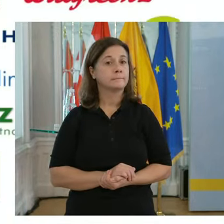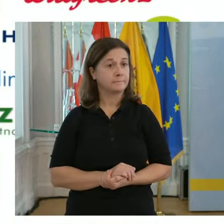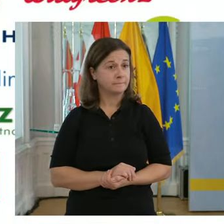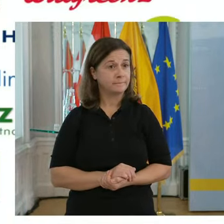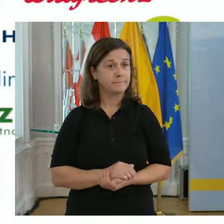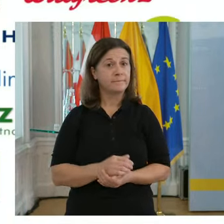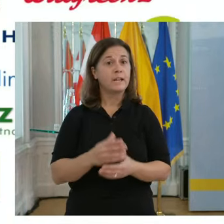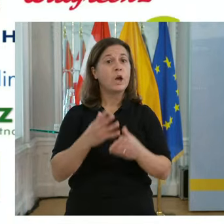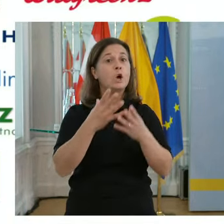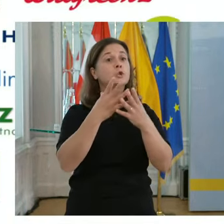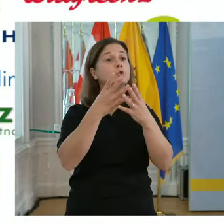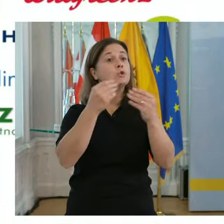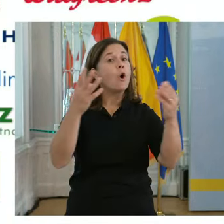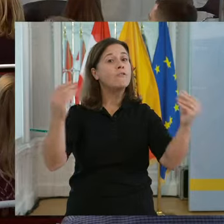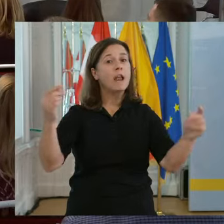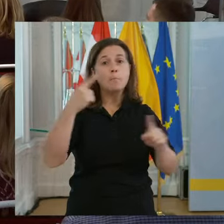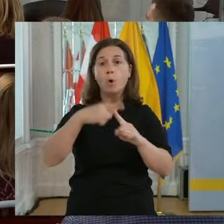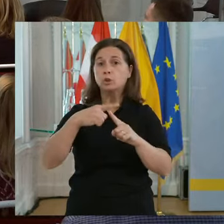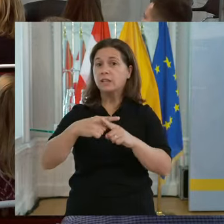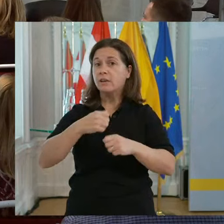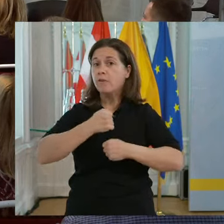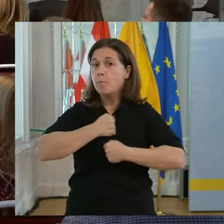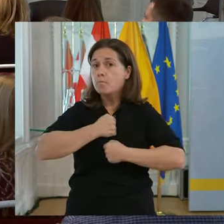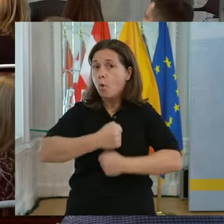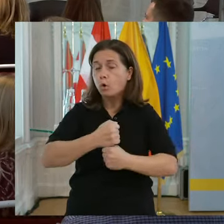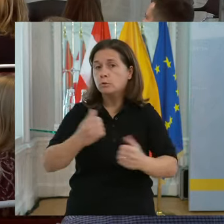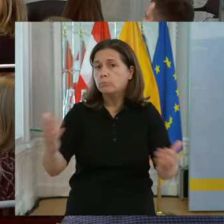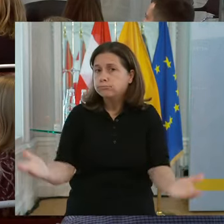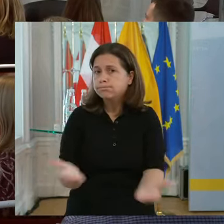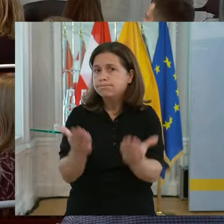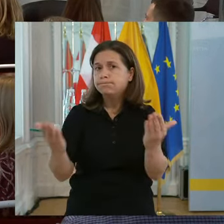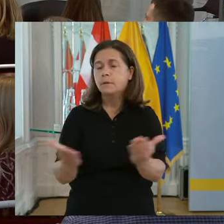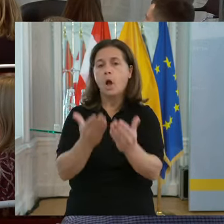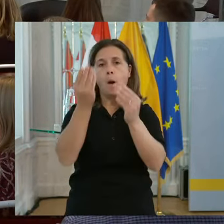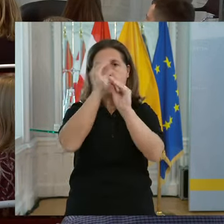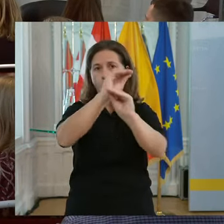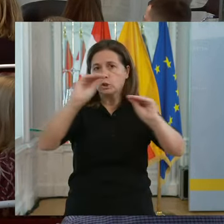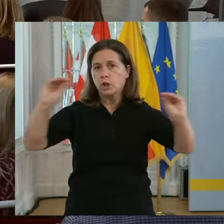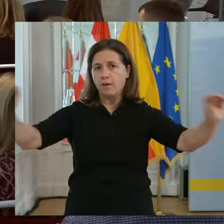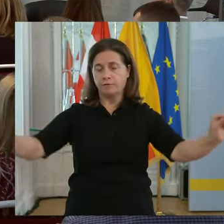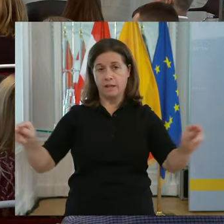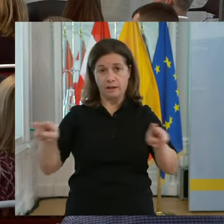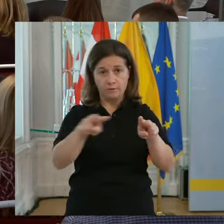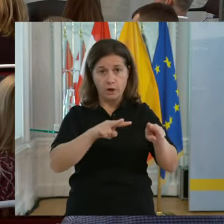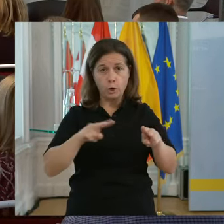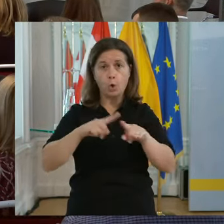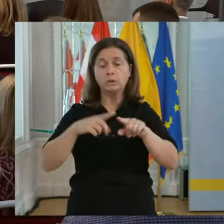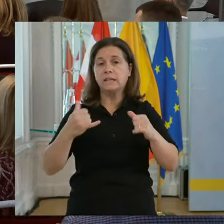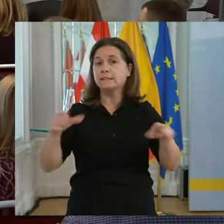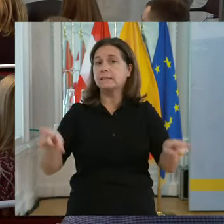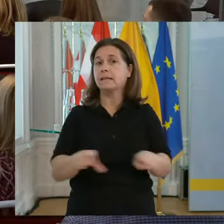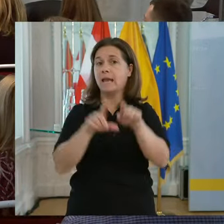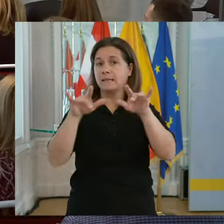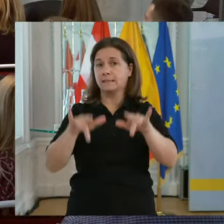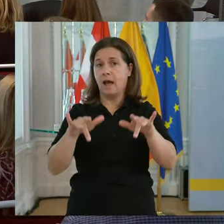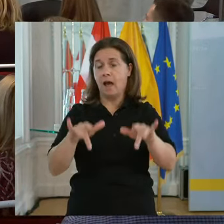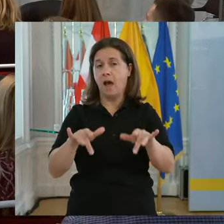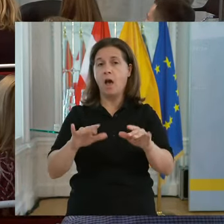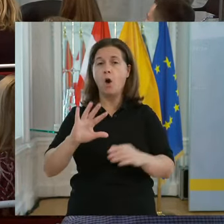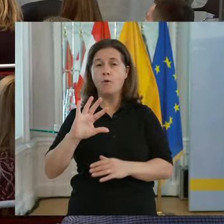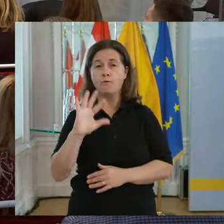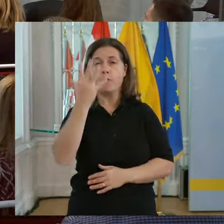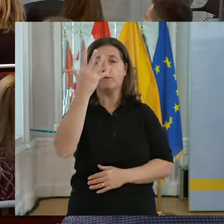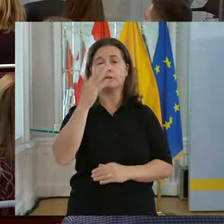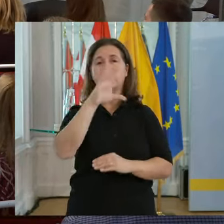Ja, so viele positive, mutmachende und erfrischende Botschaften in diesem Video und jetzt auch gleich hier beim